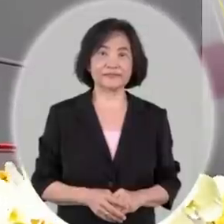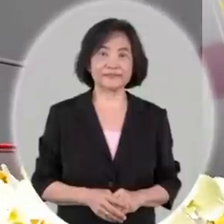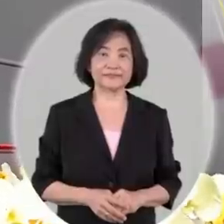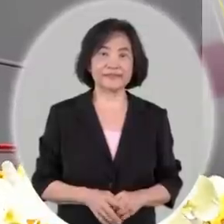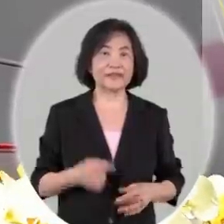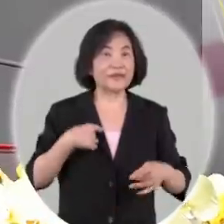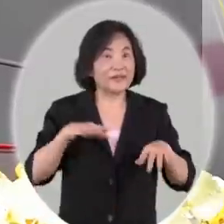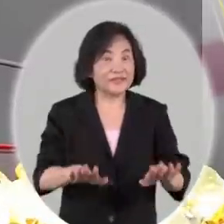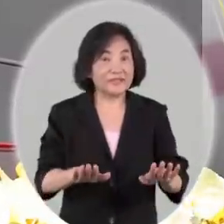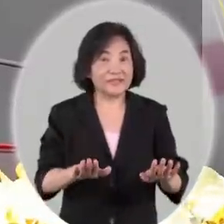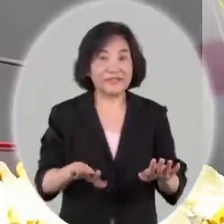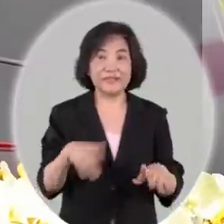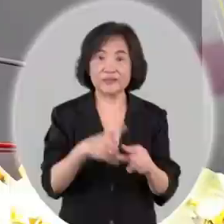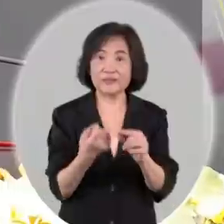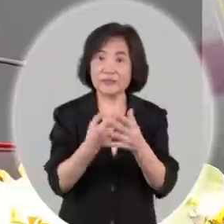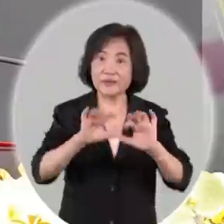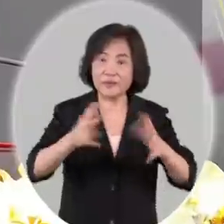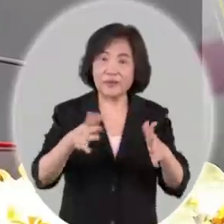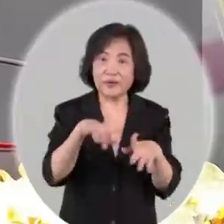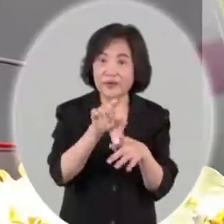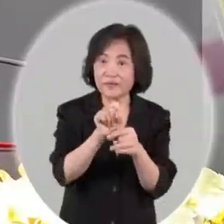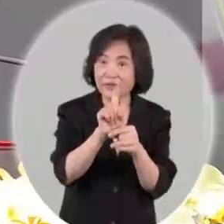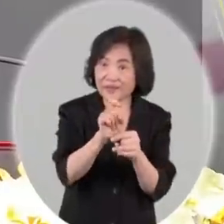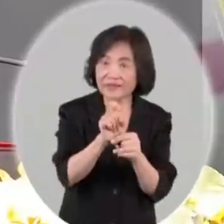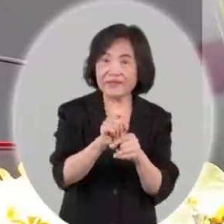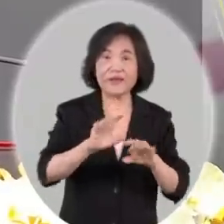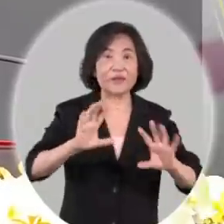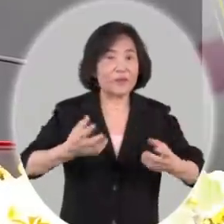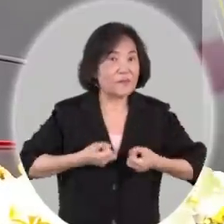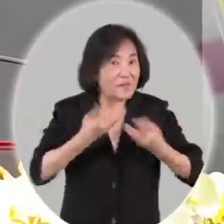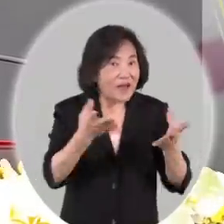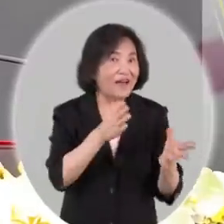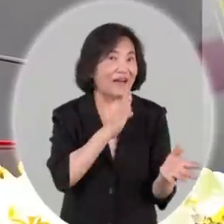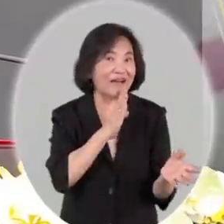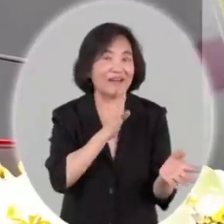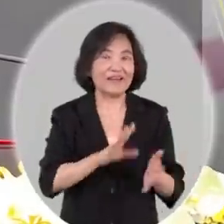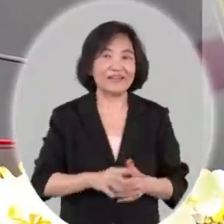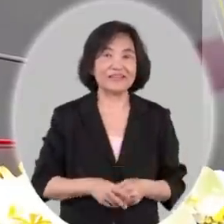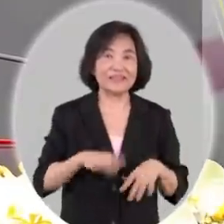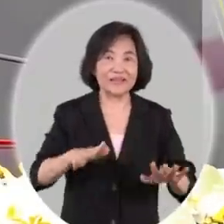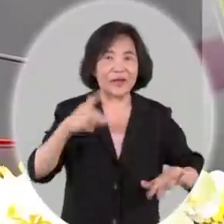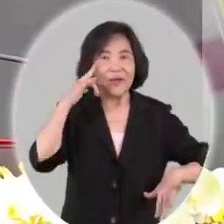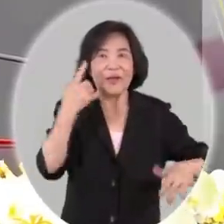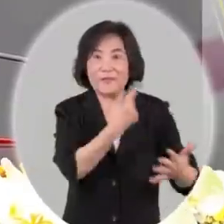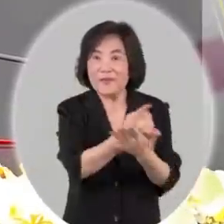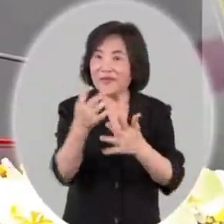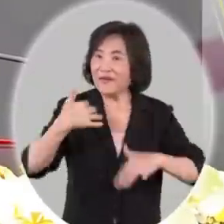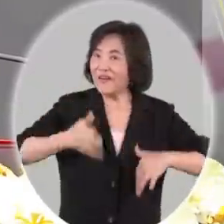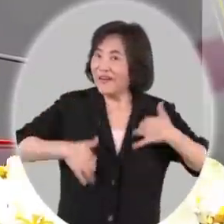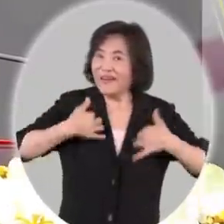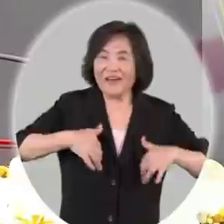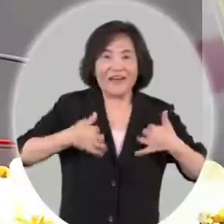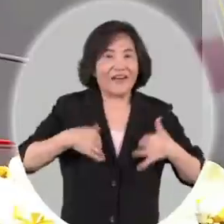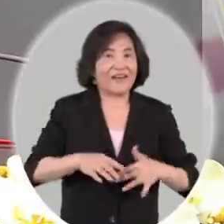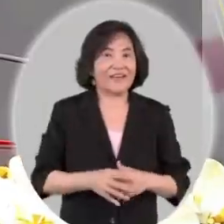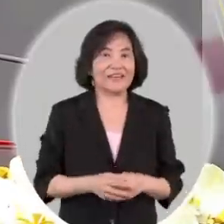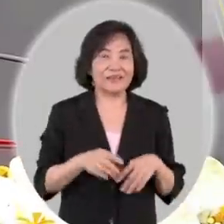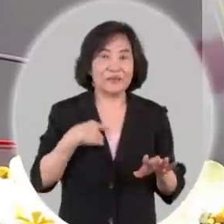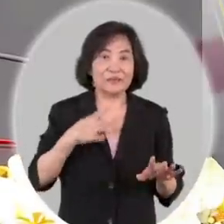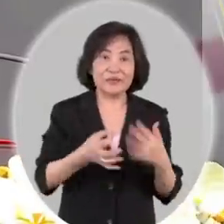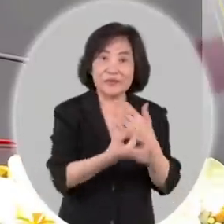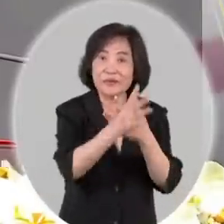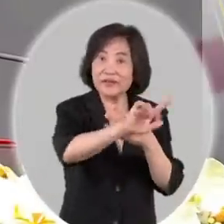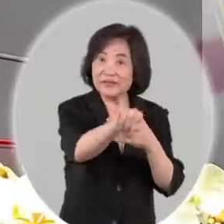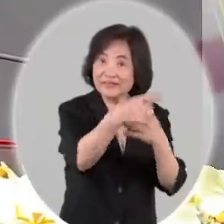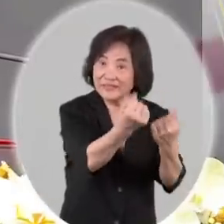今天是中华民国110年双十国庆，在这欢欣鼓舞的时刻，我们旅居海外的